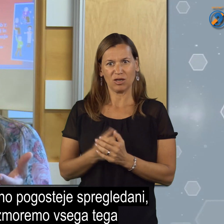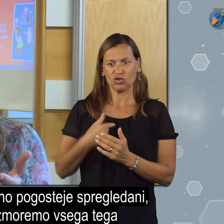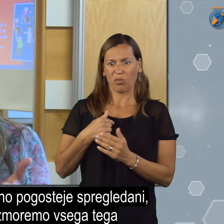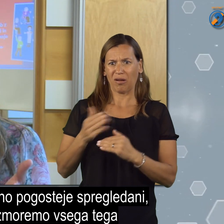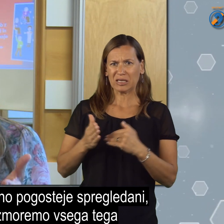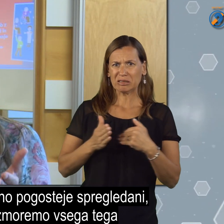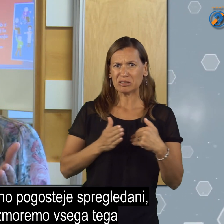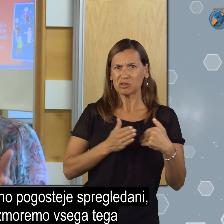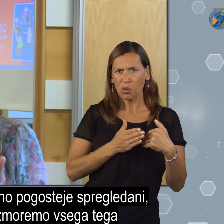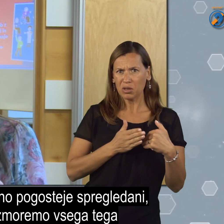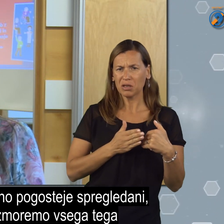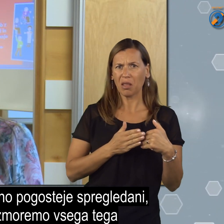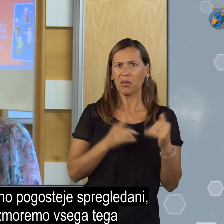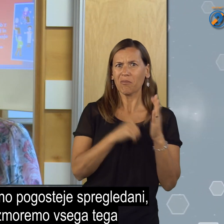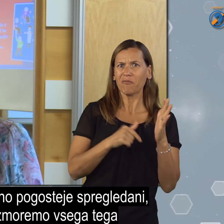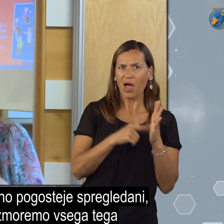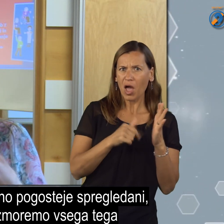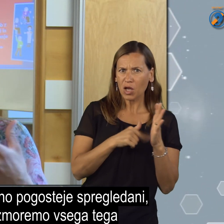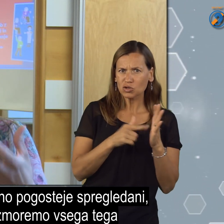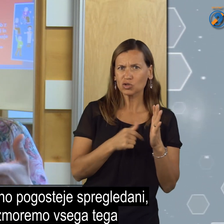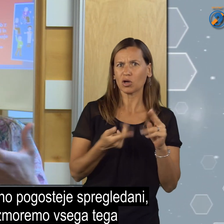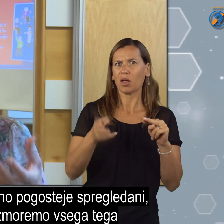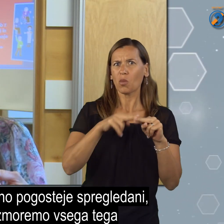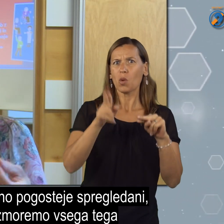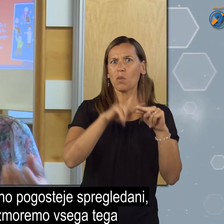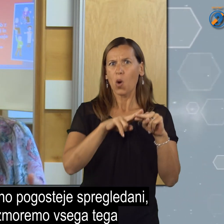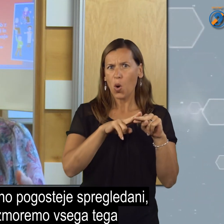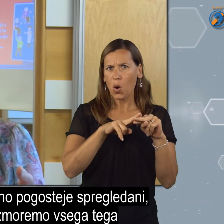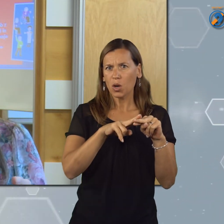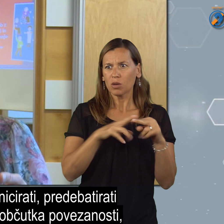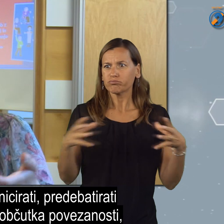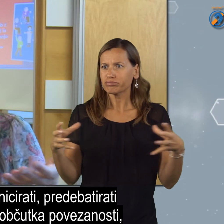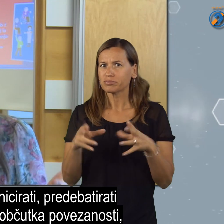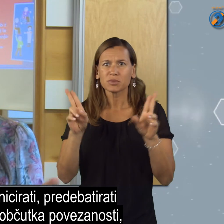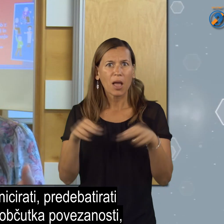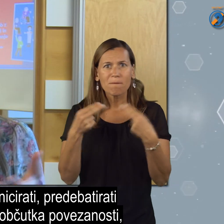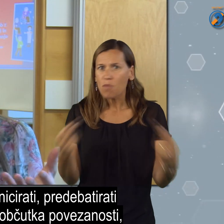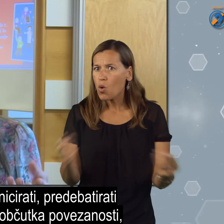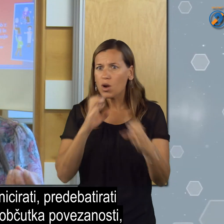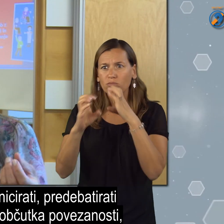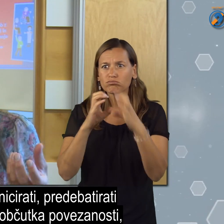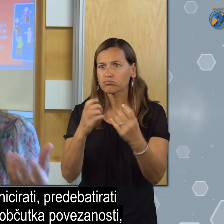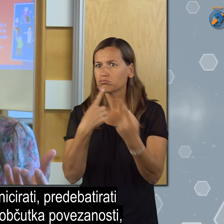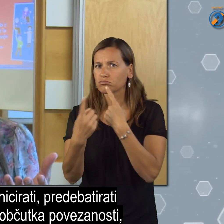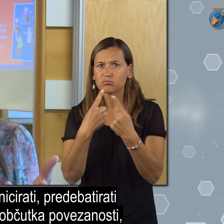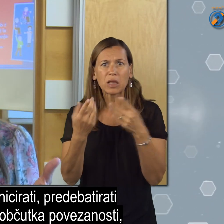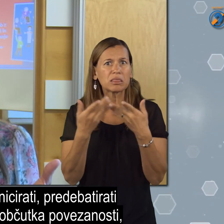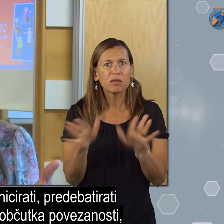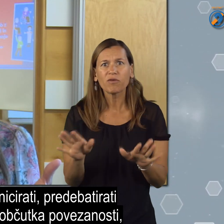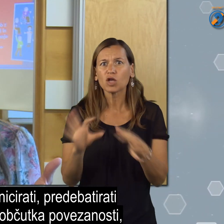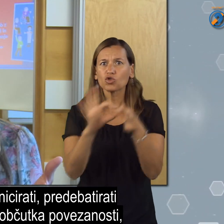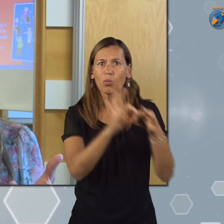pa vedno pogosteje spregledani, da ne zmoremo vsega tega skomunicirati, predebatirati in imeti občutka